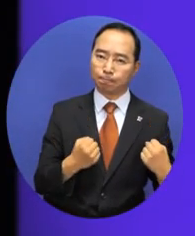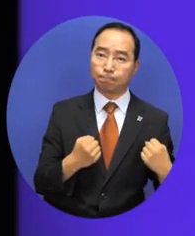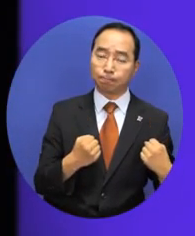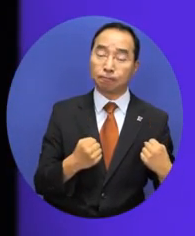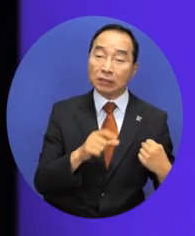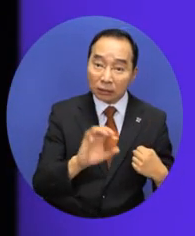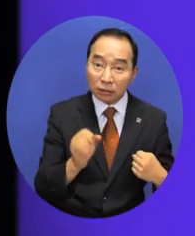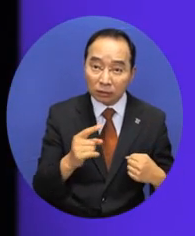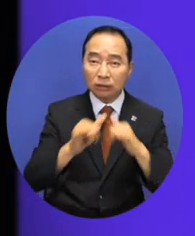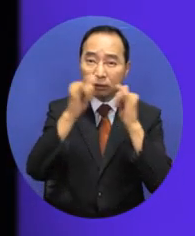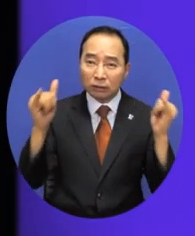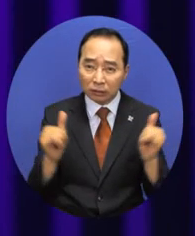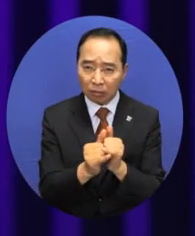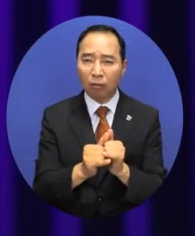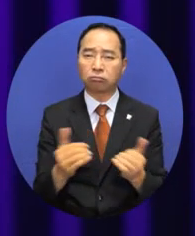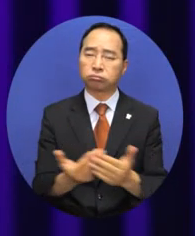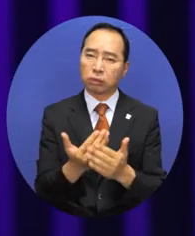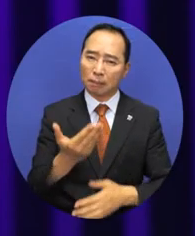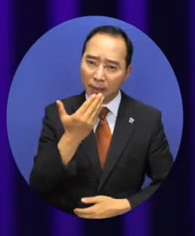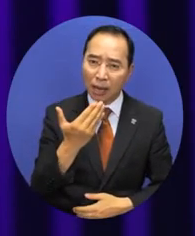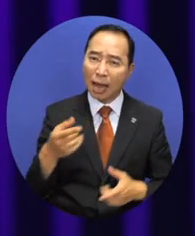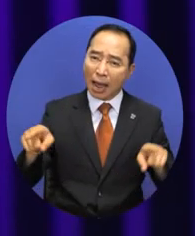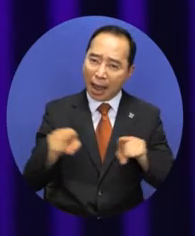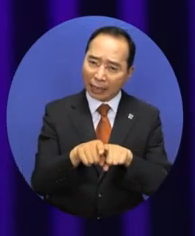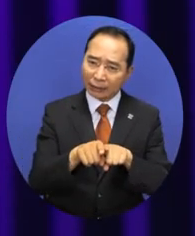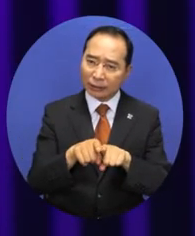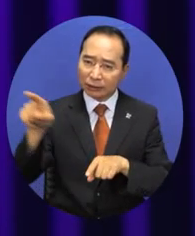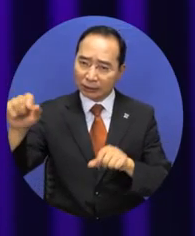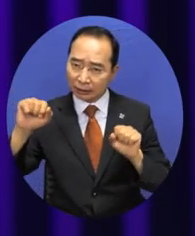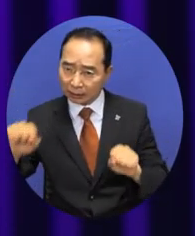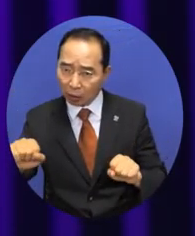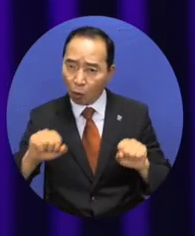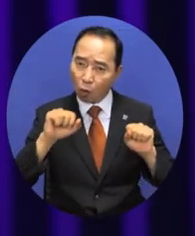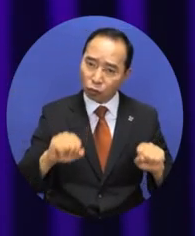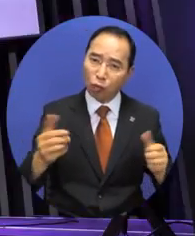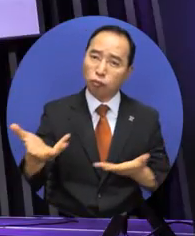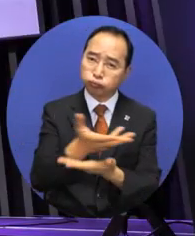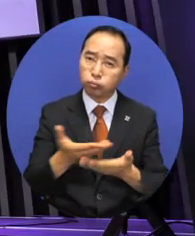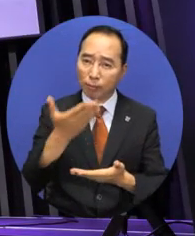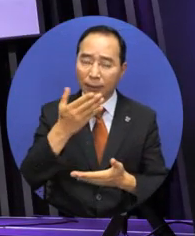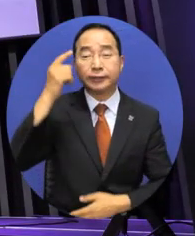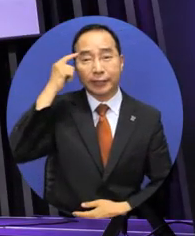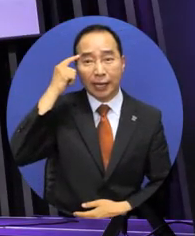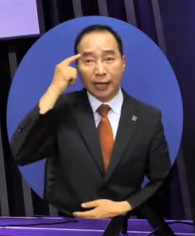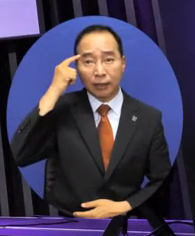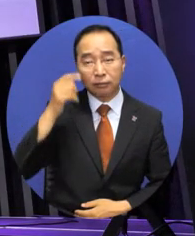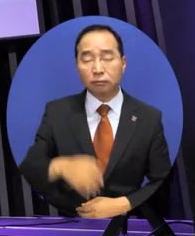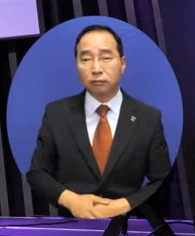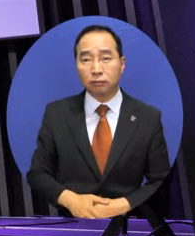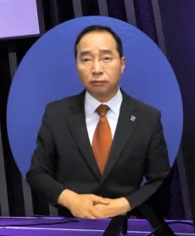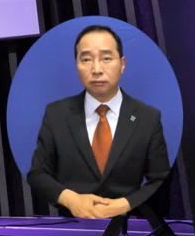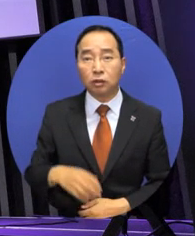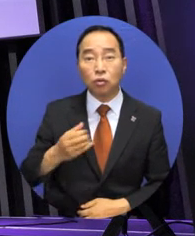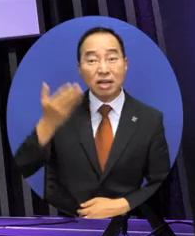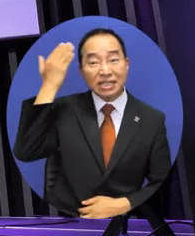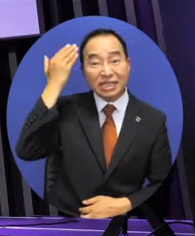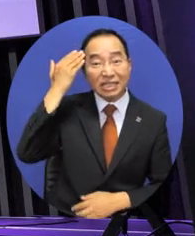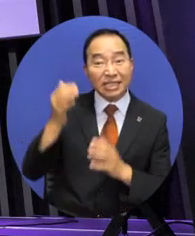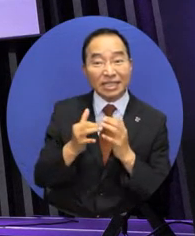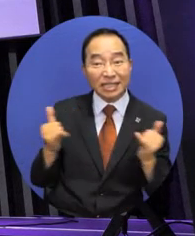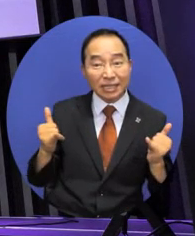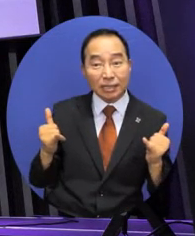나은 사회로 만들고 또 공정한 사회로 만드는 길이라고 생각합니다. 그리고 지식인이란 자기가 생각한